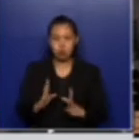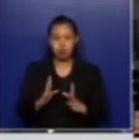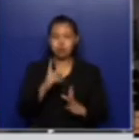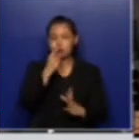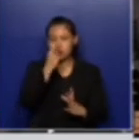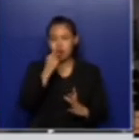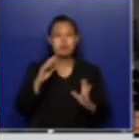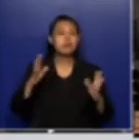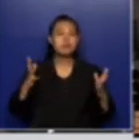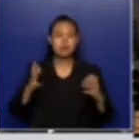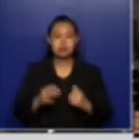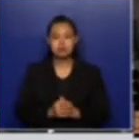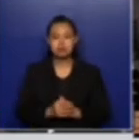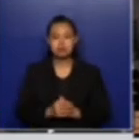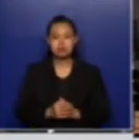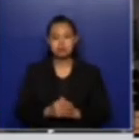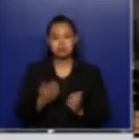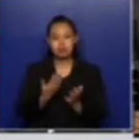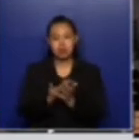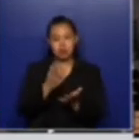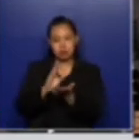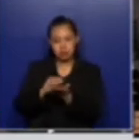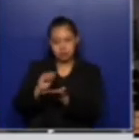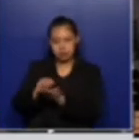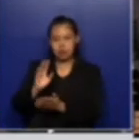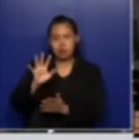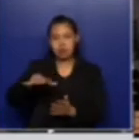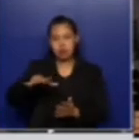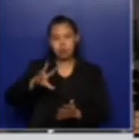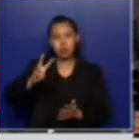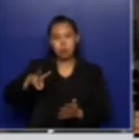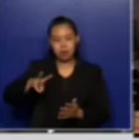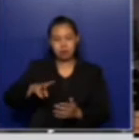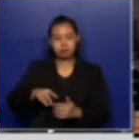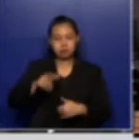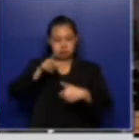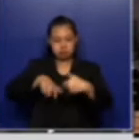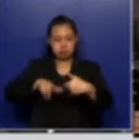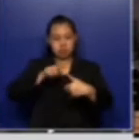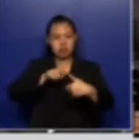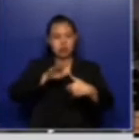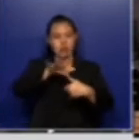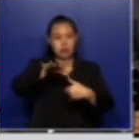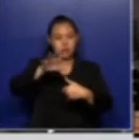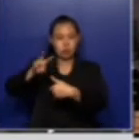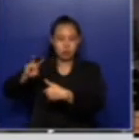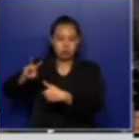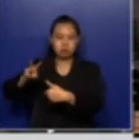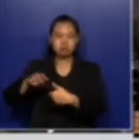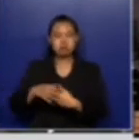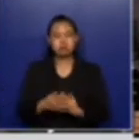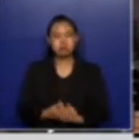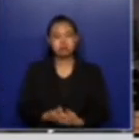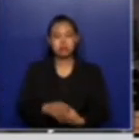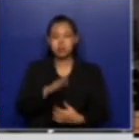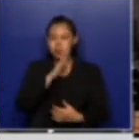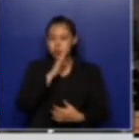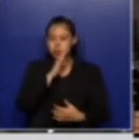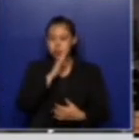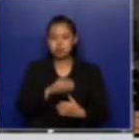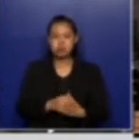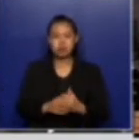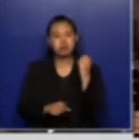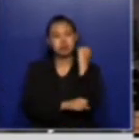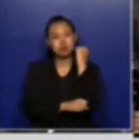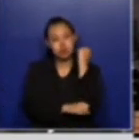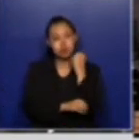ศซึ่งเก็บประมาณนี้ 5-6,000 บาทต่อเด็ก1คนท่านประธานว่าถ้าสมมติเด็กที่ยากจ